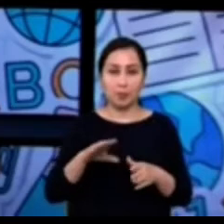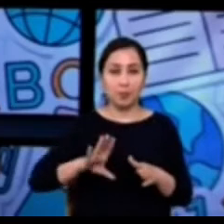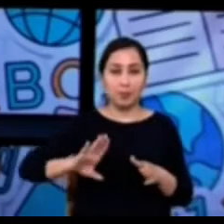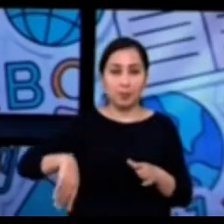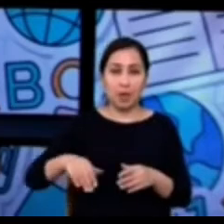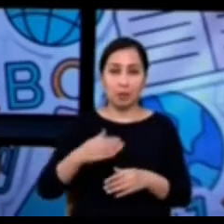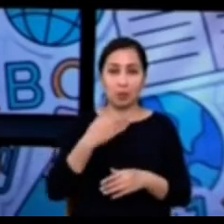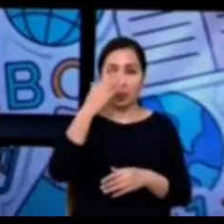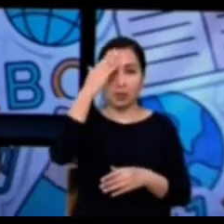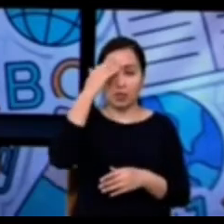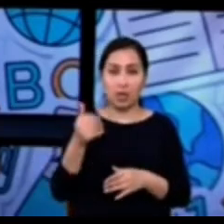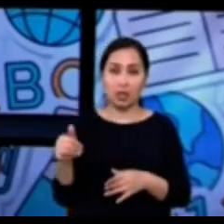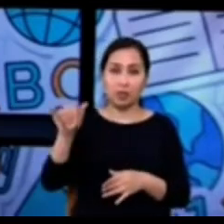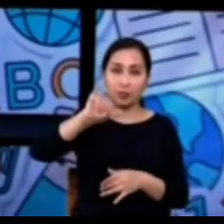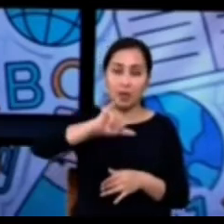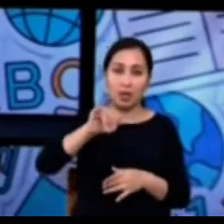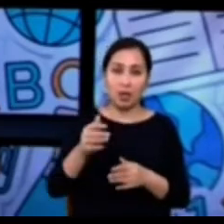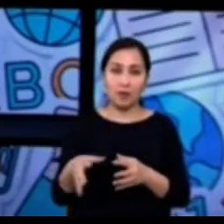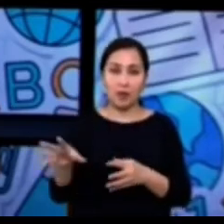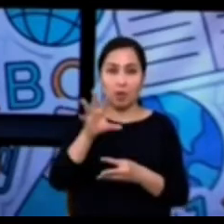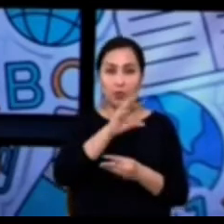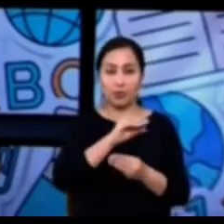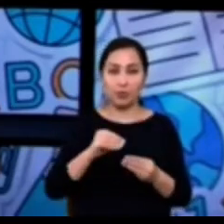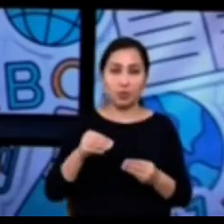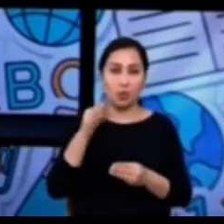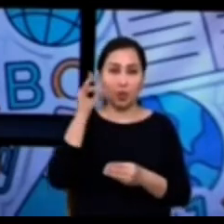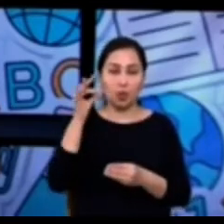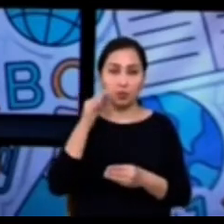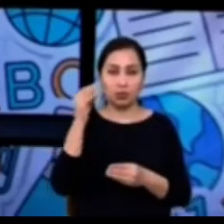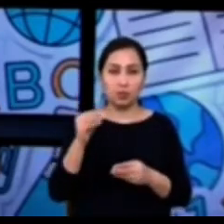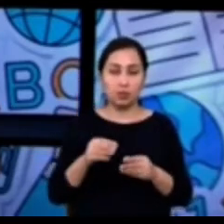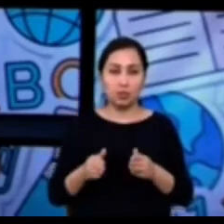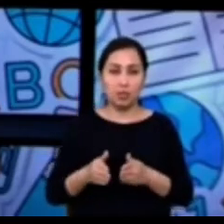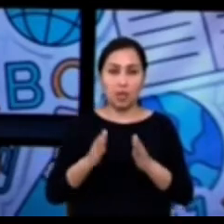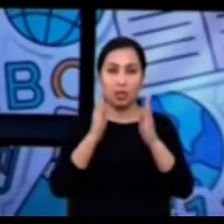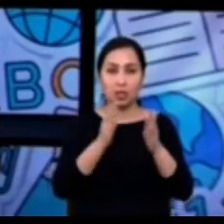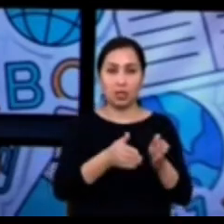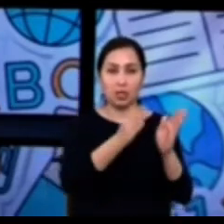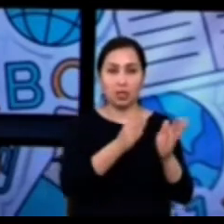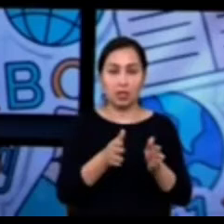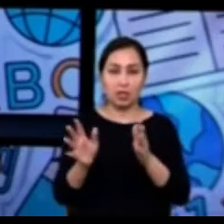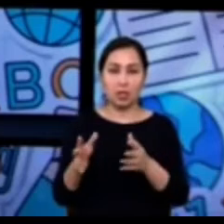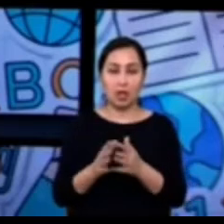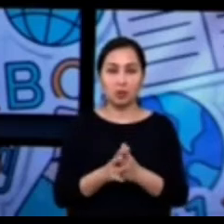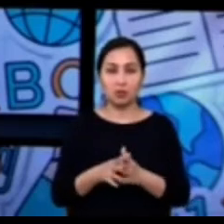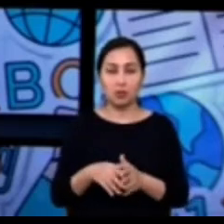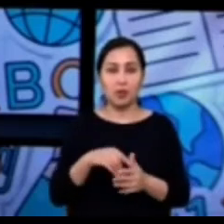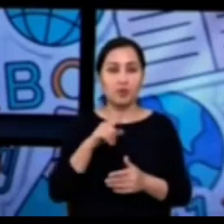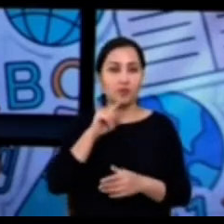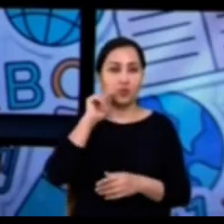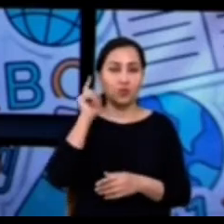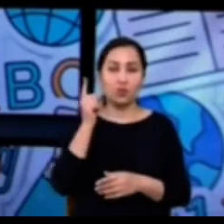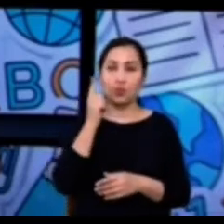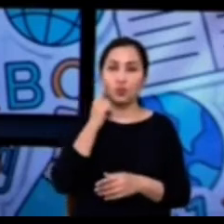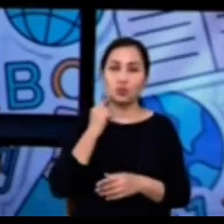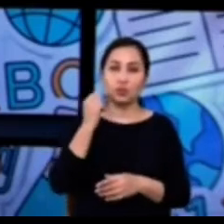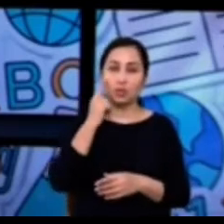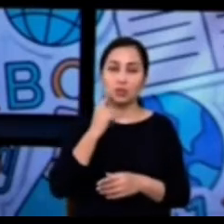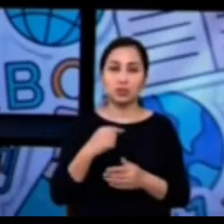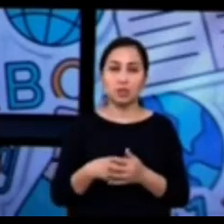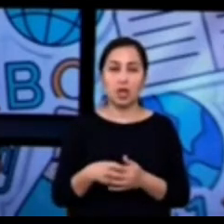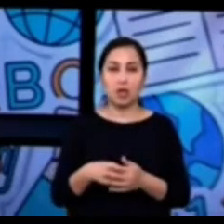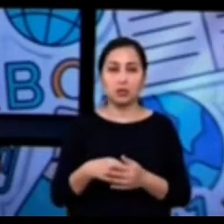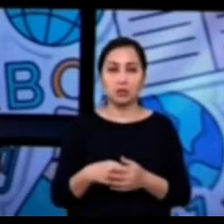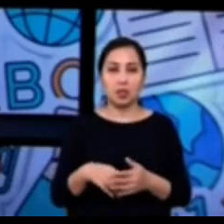летом поливали. Все, что осенью на грядках, поспевает вкусно, сладко.